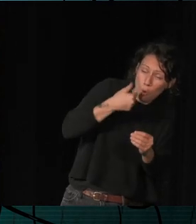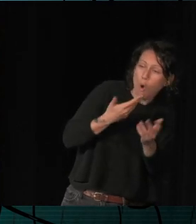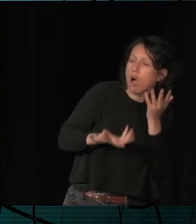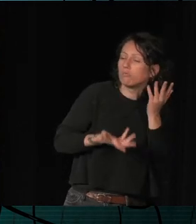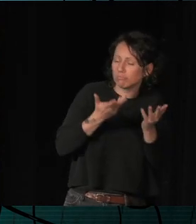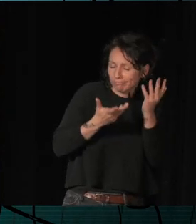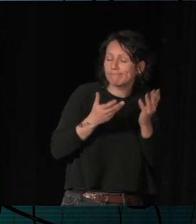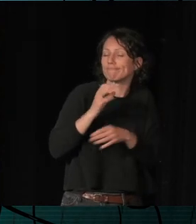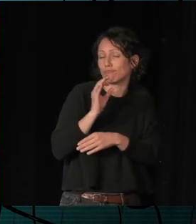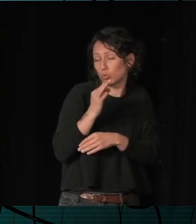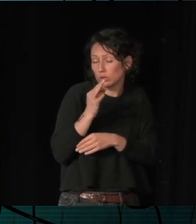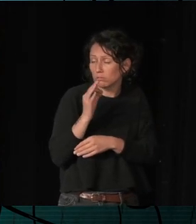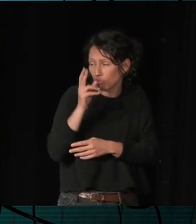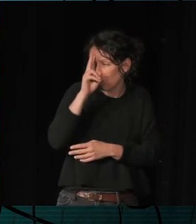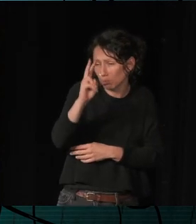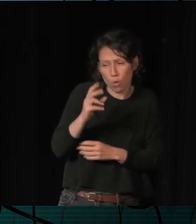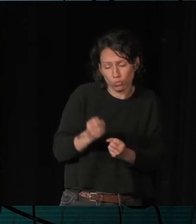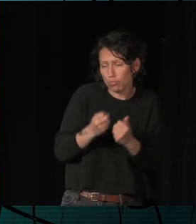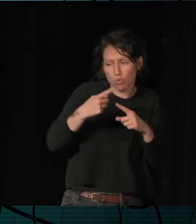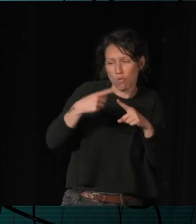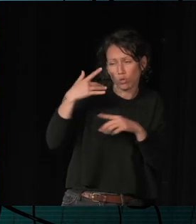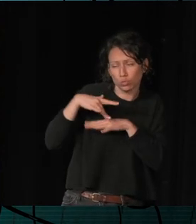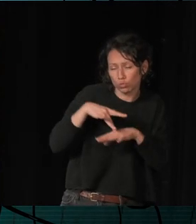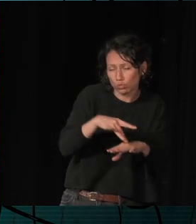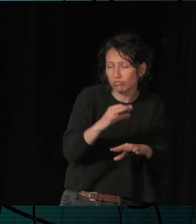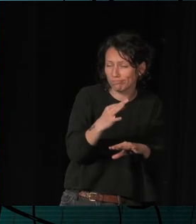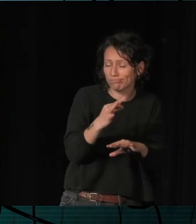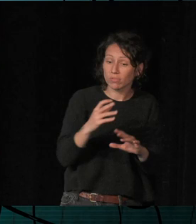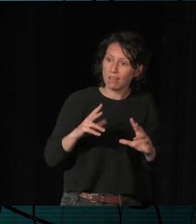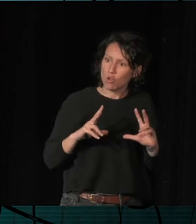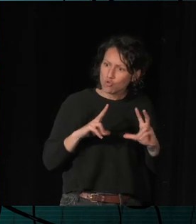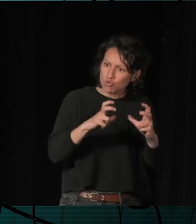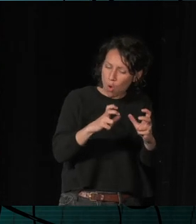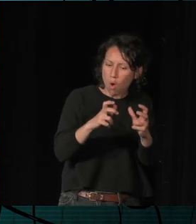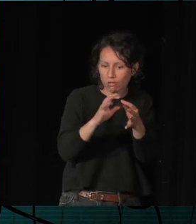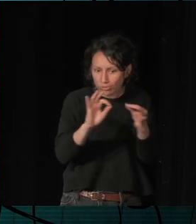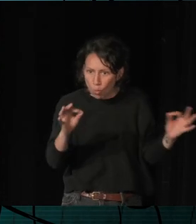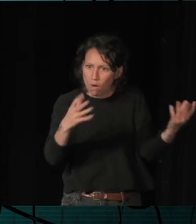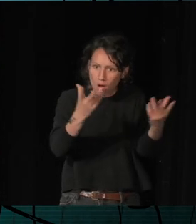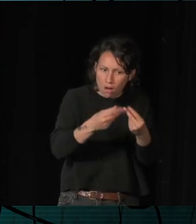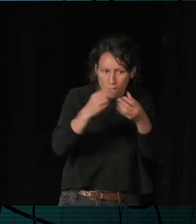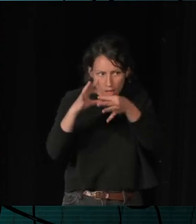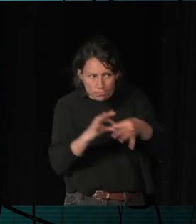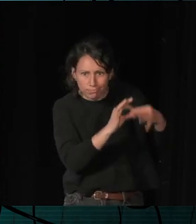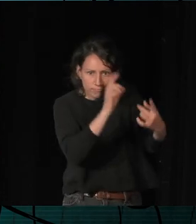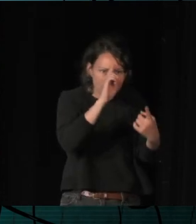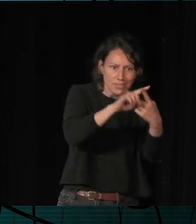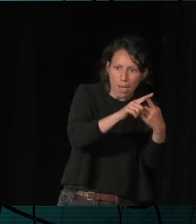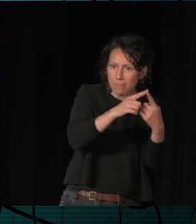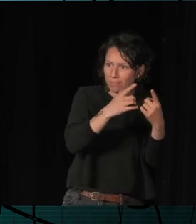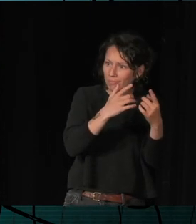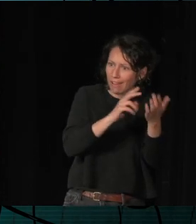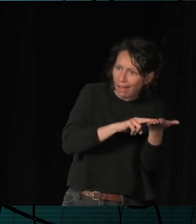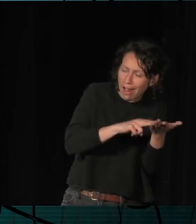narratif horrifique, oui, honnêtement, plein de fois, parce que beaucoup de jeux narratifs horrifiques auxquels j'ai joué récemment partaient vraiment